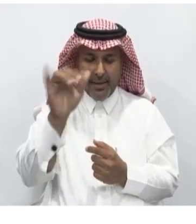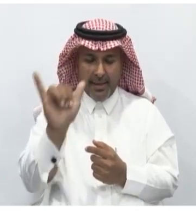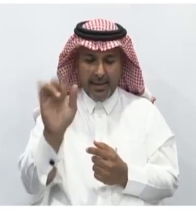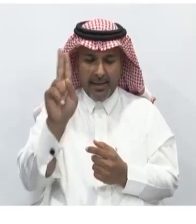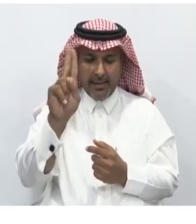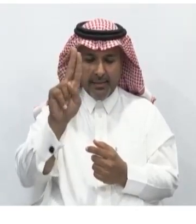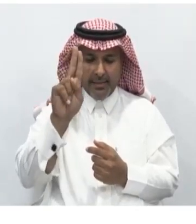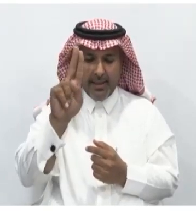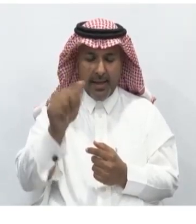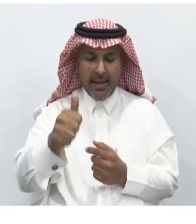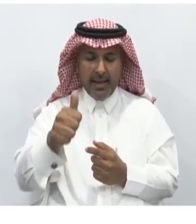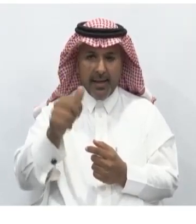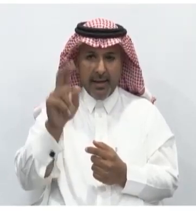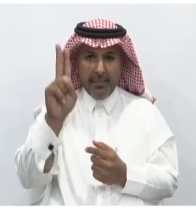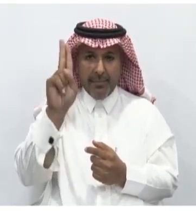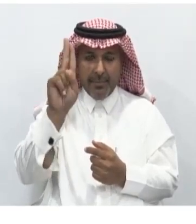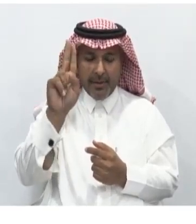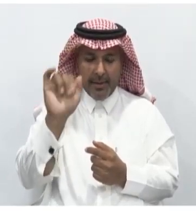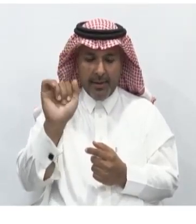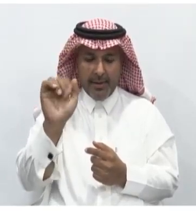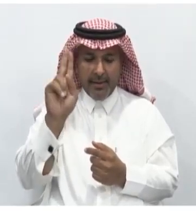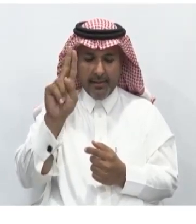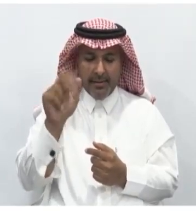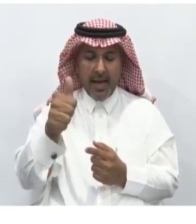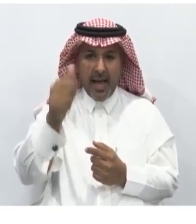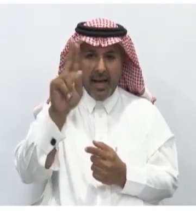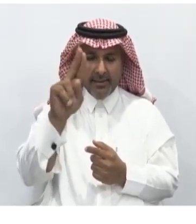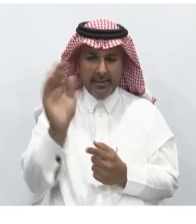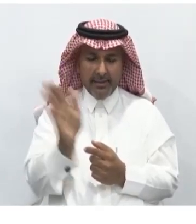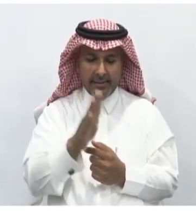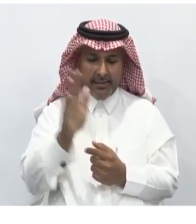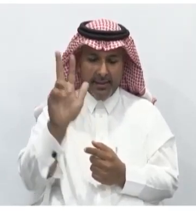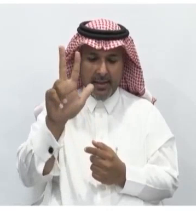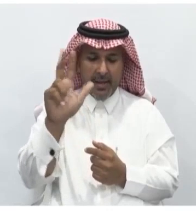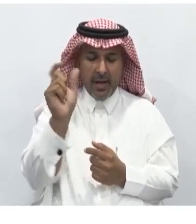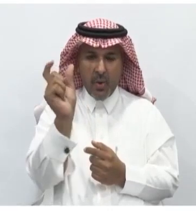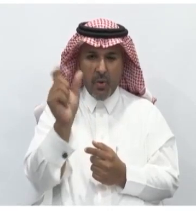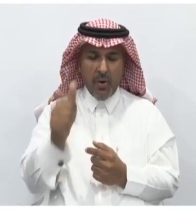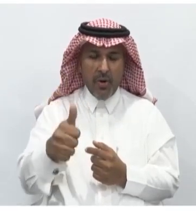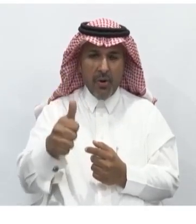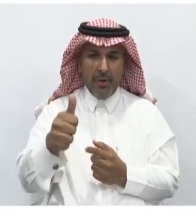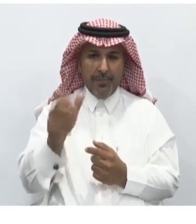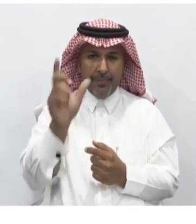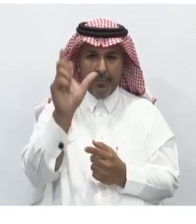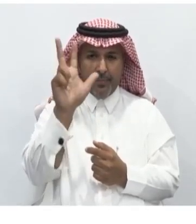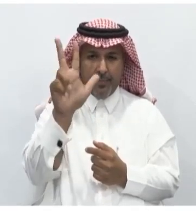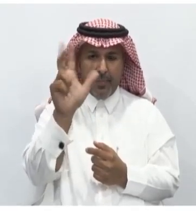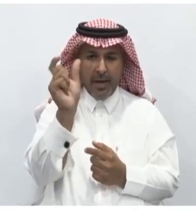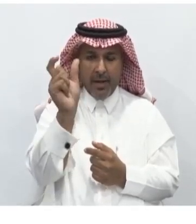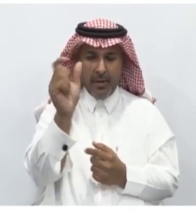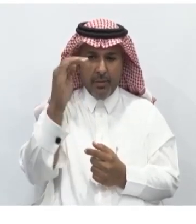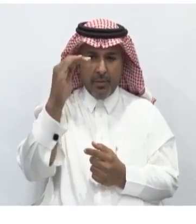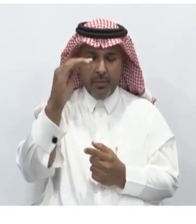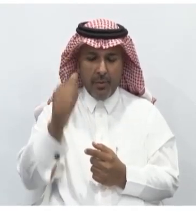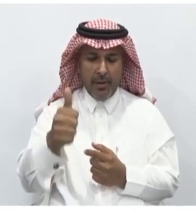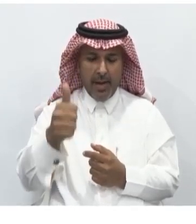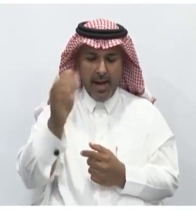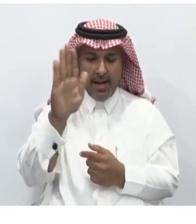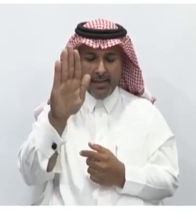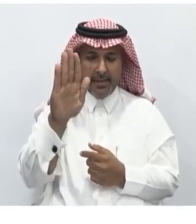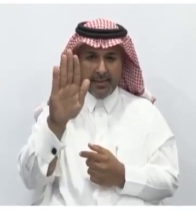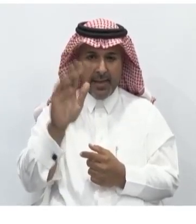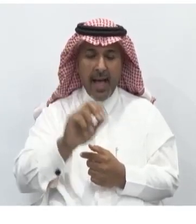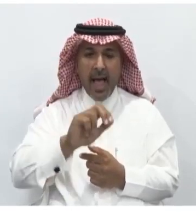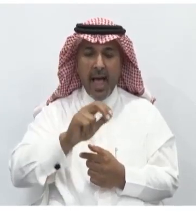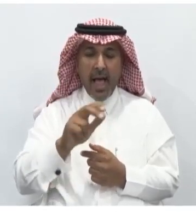قيمة اكس. وهي معامل الماء في صيغة الملح المائي والتي تشير